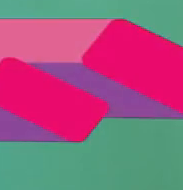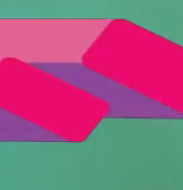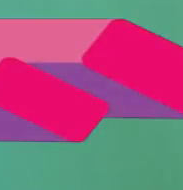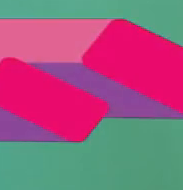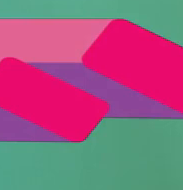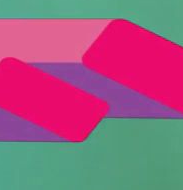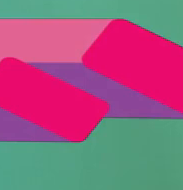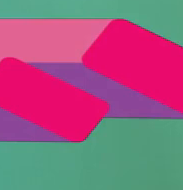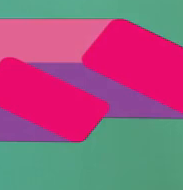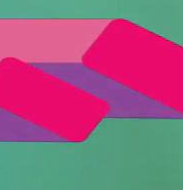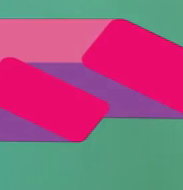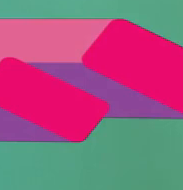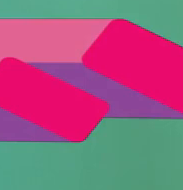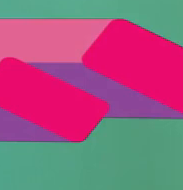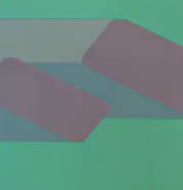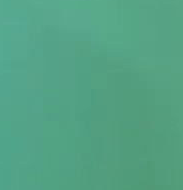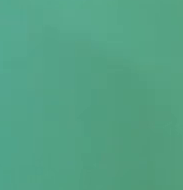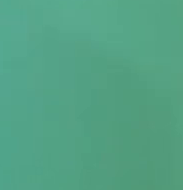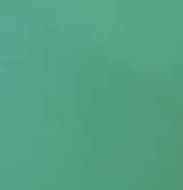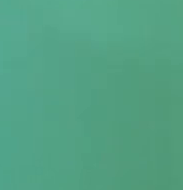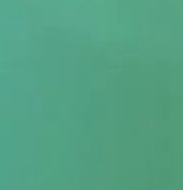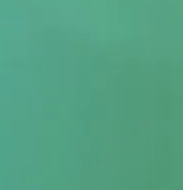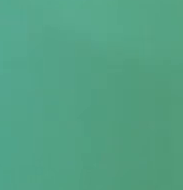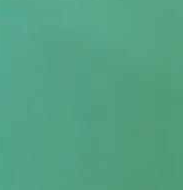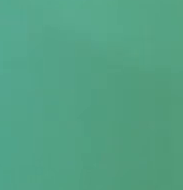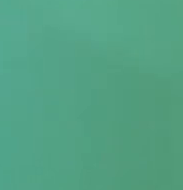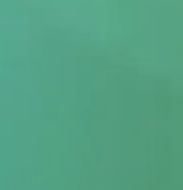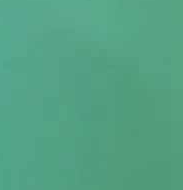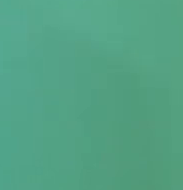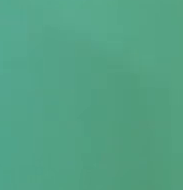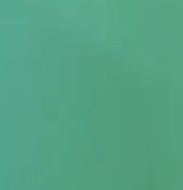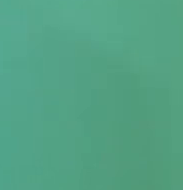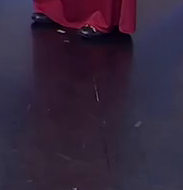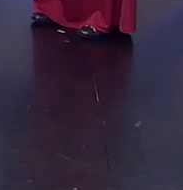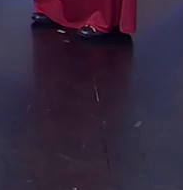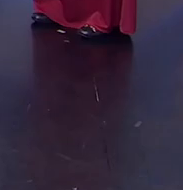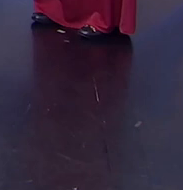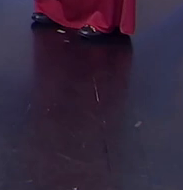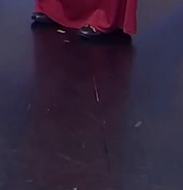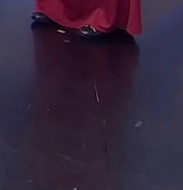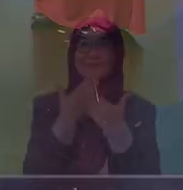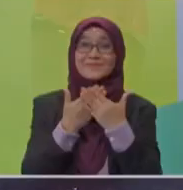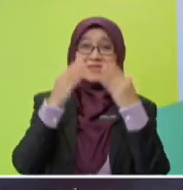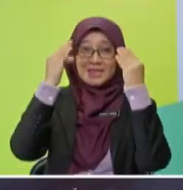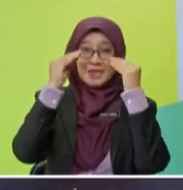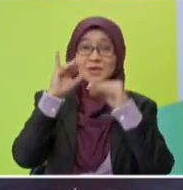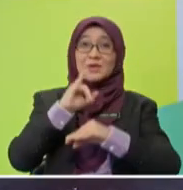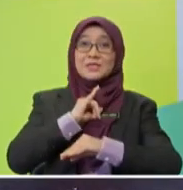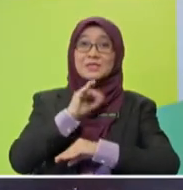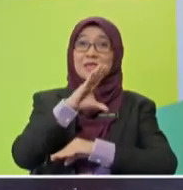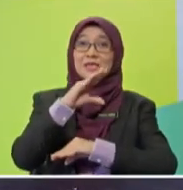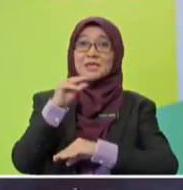Putra Jaya merupakan juru bahasa kita pada hari ini Baik Ceko saya dan juga